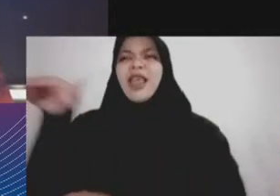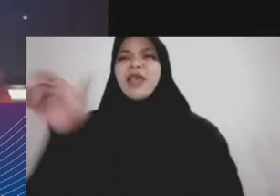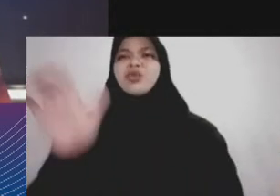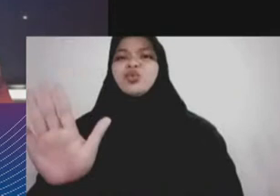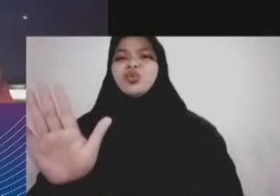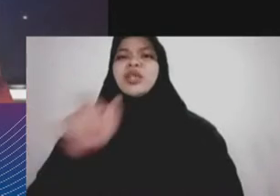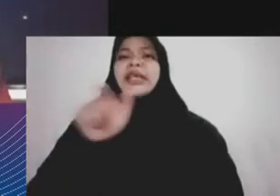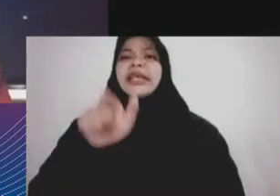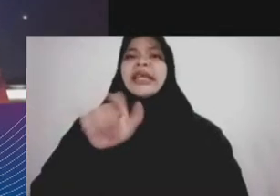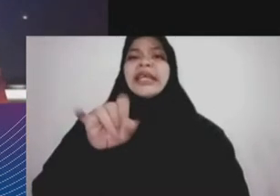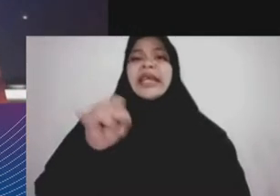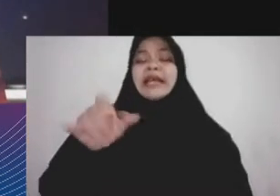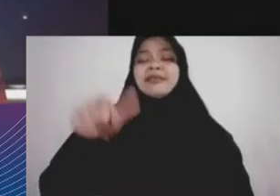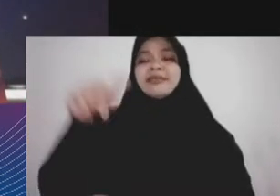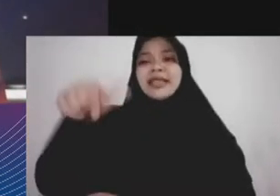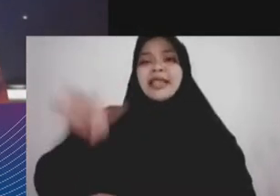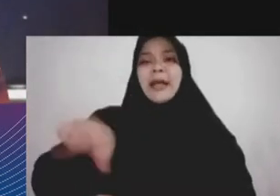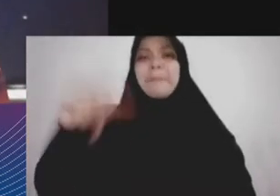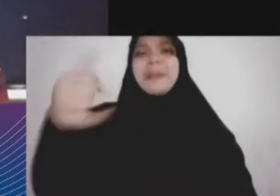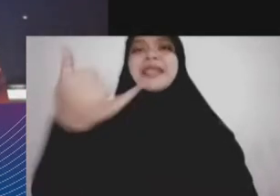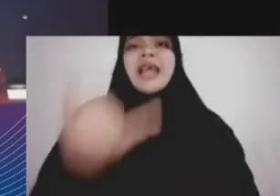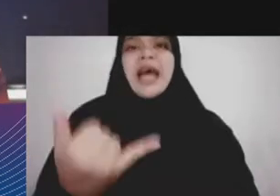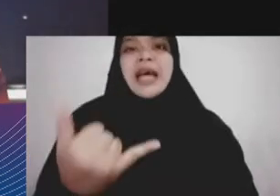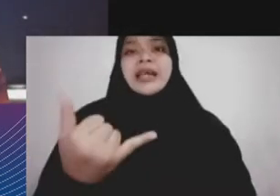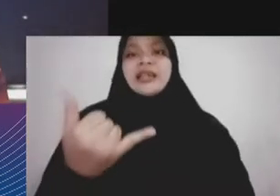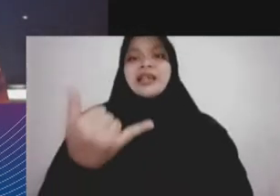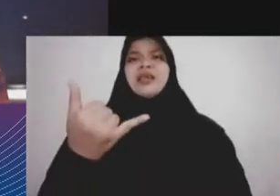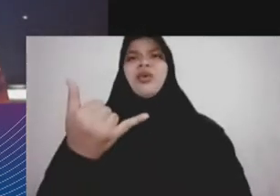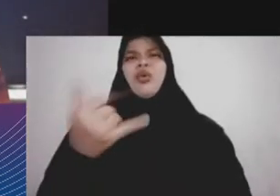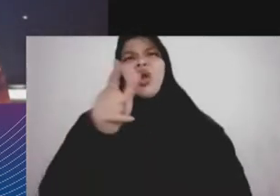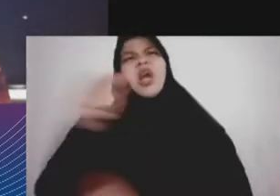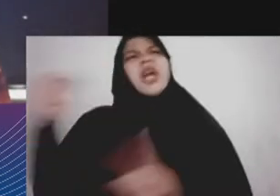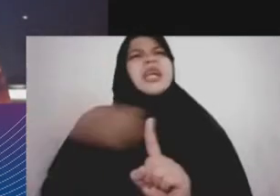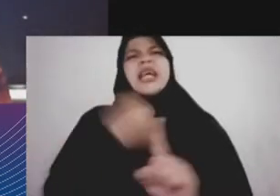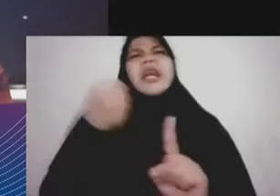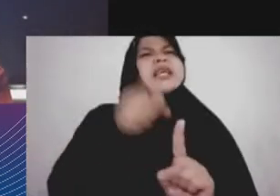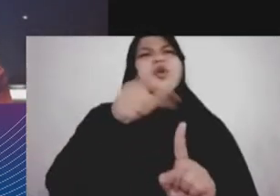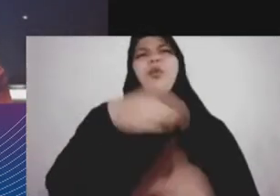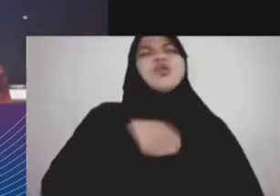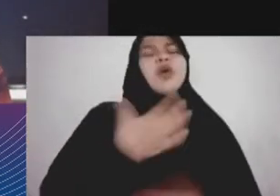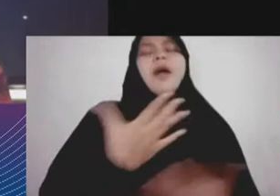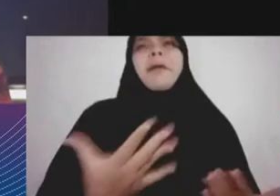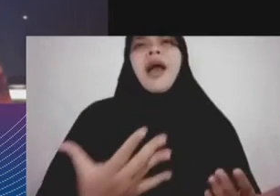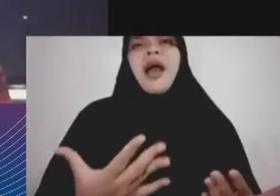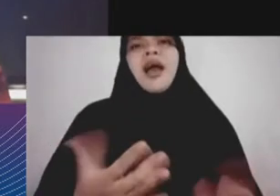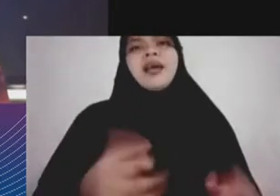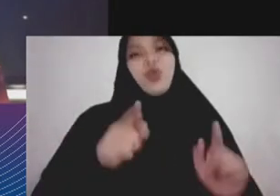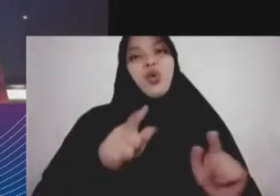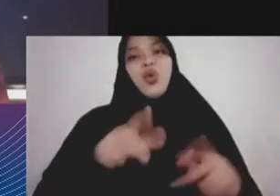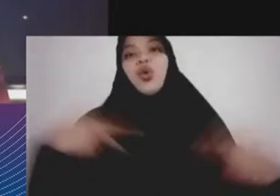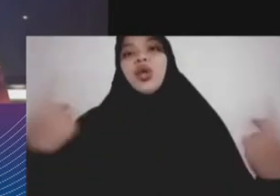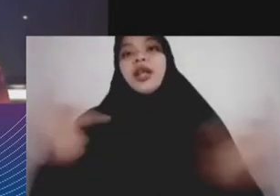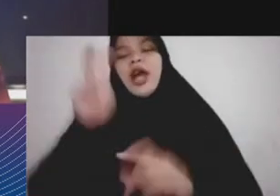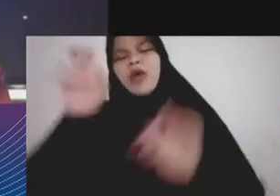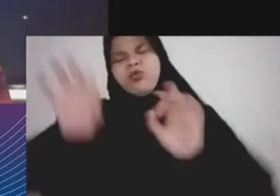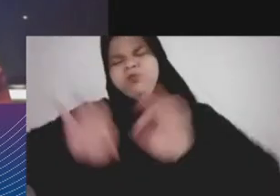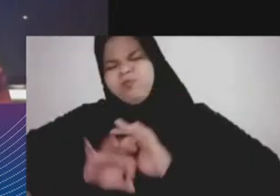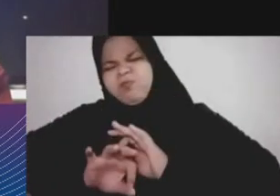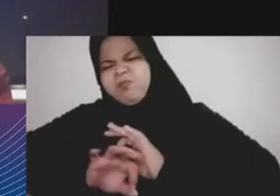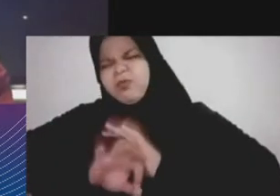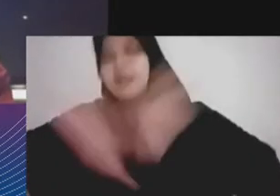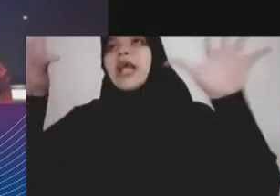yang sejauh ini banyak kemudian kekerasan tuh maksudnya di sini apa gitu loh. Kita harus menjelaskan yang